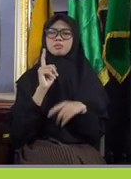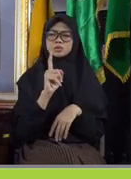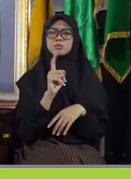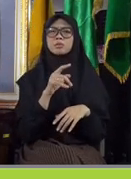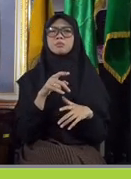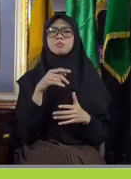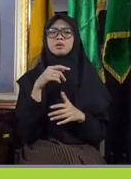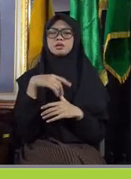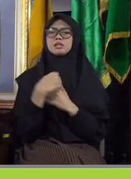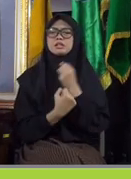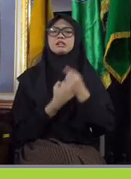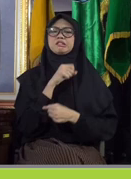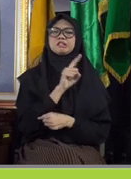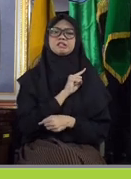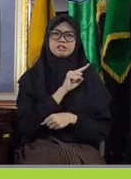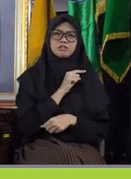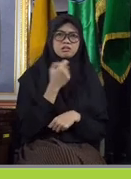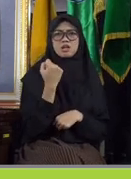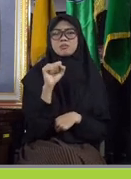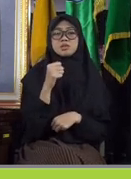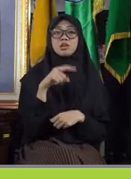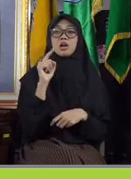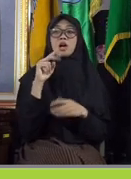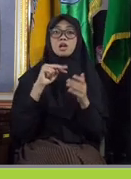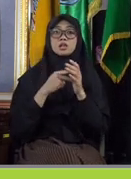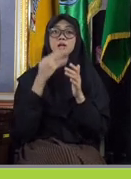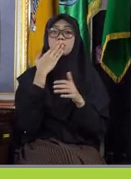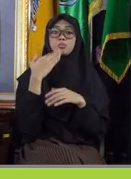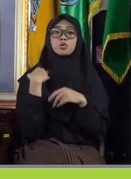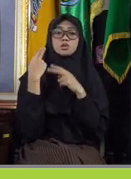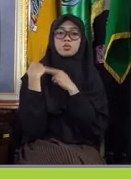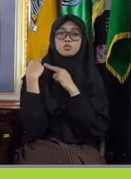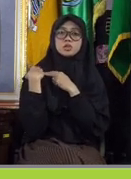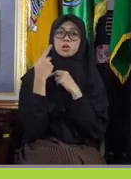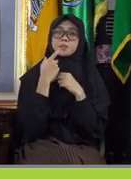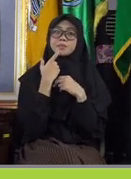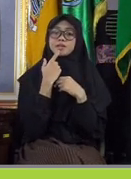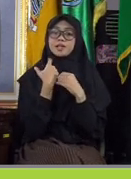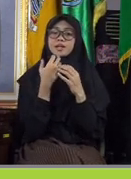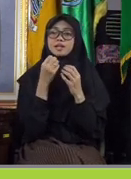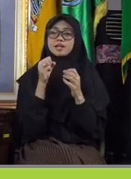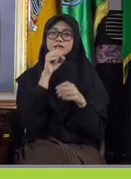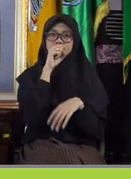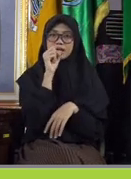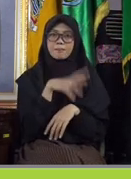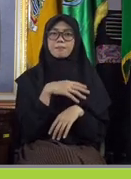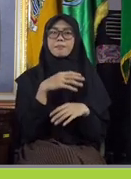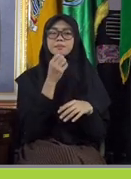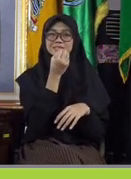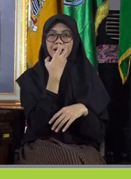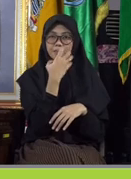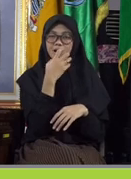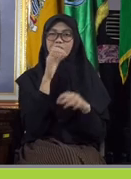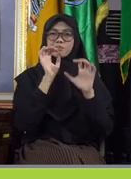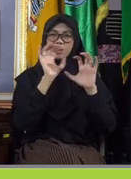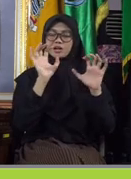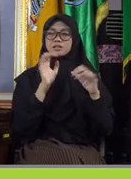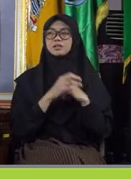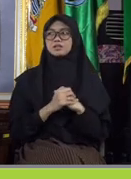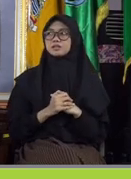menyemprotnya bareng-bareng ini nah kita punya PR besar terhadap kebersihan ini ya tapi ini contoh saja